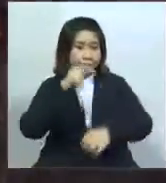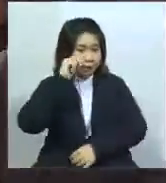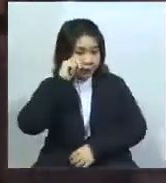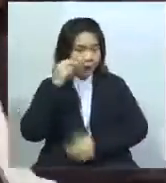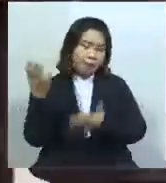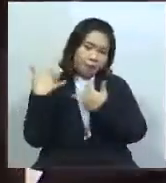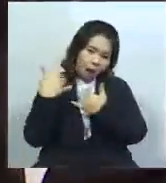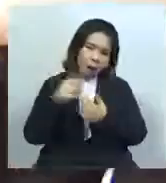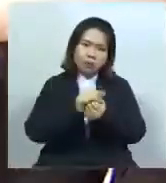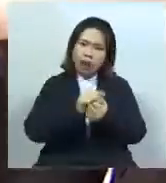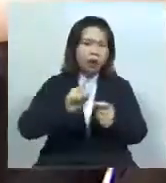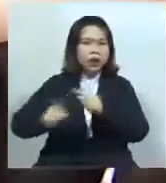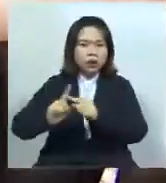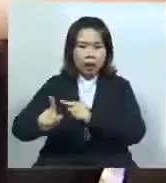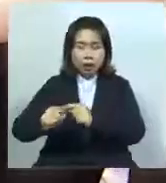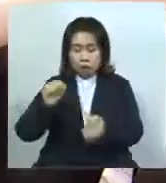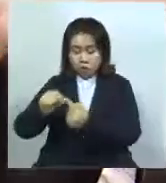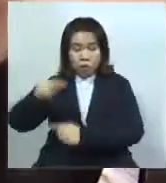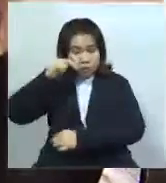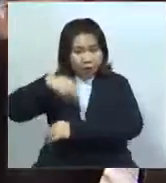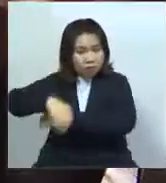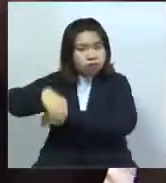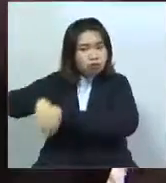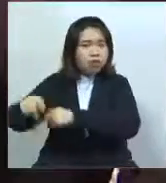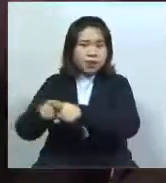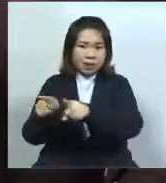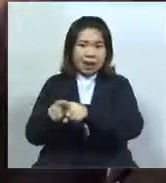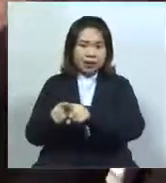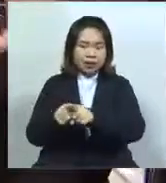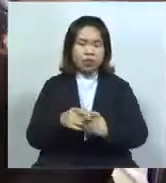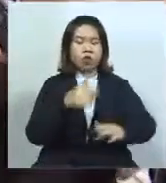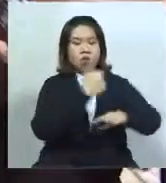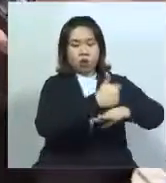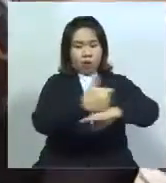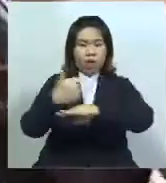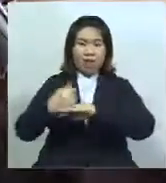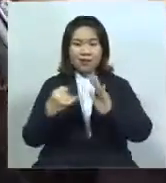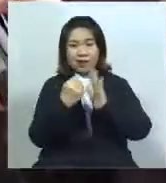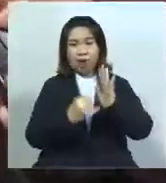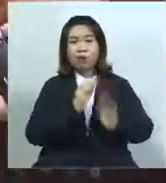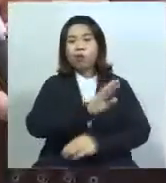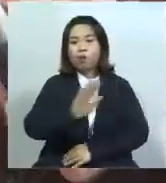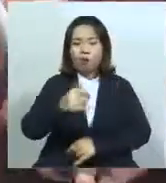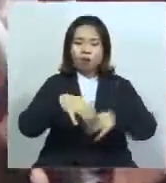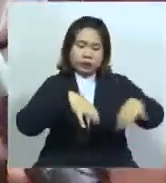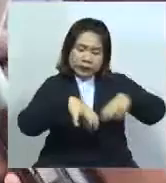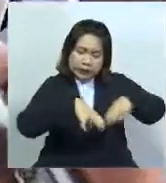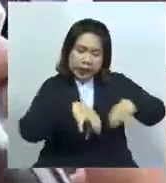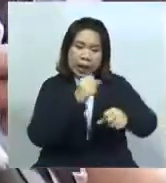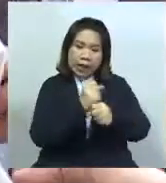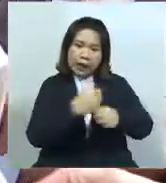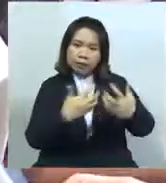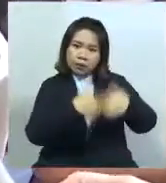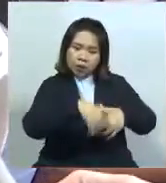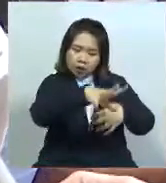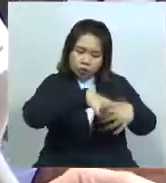โภคแล้วก็น้ำเพื่อการเกษตรด้วยนะครับซึ่งผู้ว่าราชการจังหวัดต่างๆเนี่ยก็ได้มีการบูรณาการกับพื้นที่ในการสูบน้ำแจกจ่